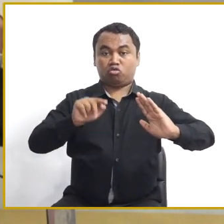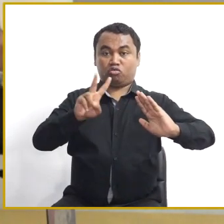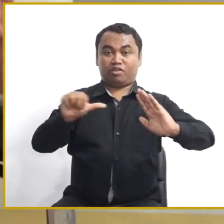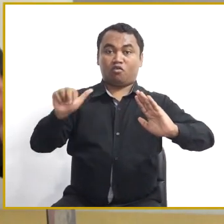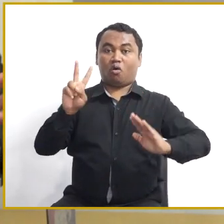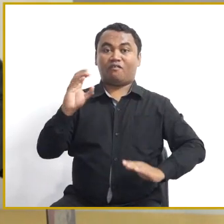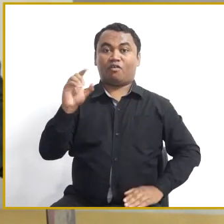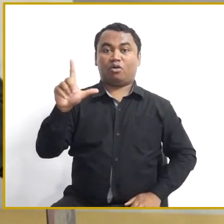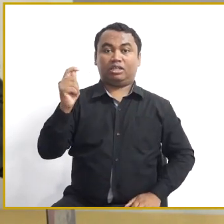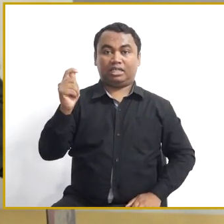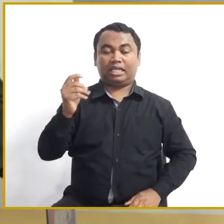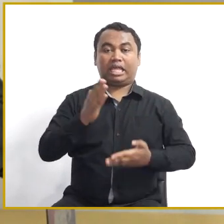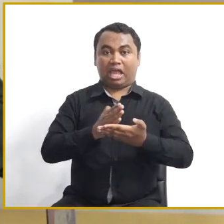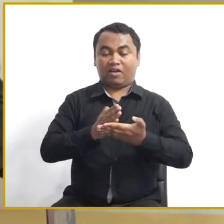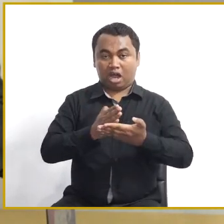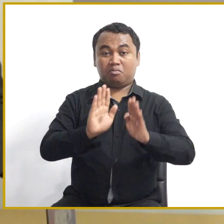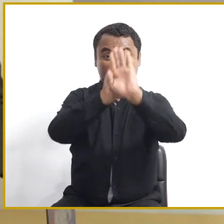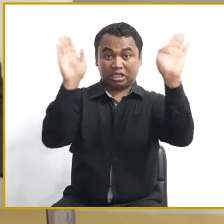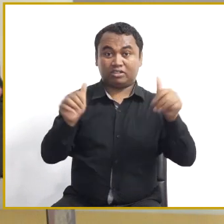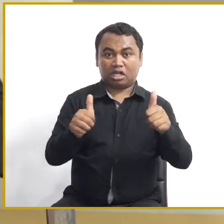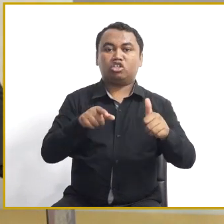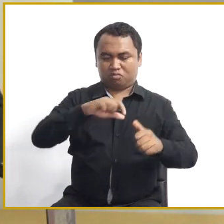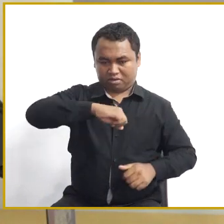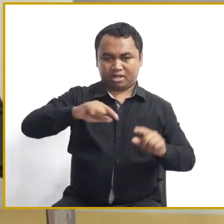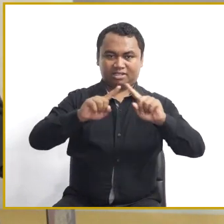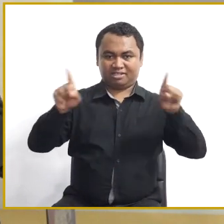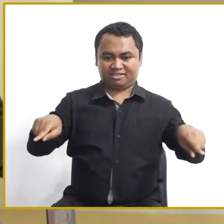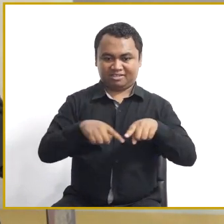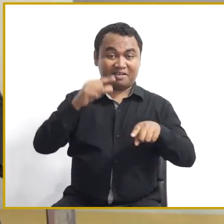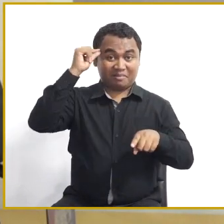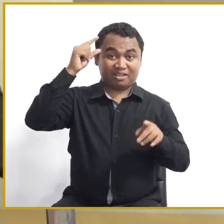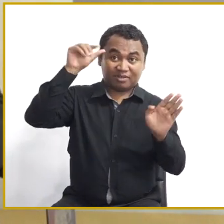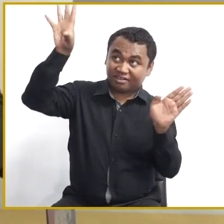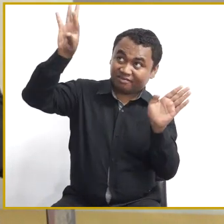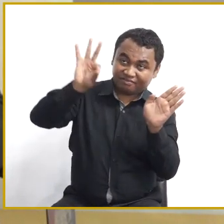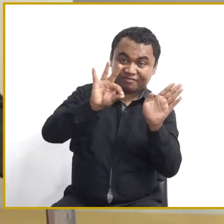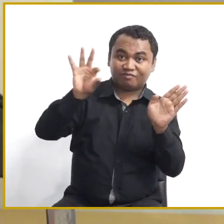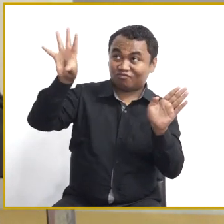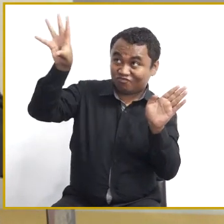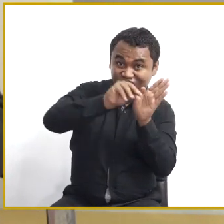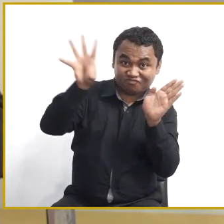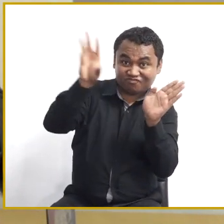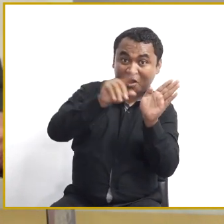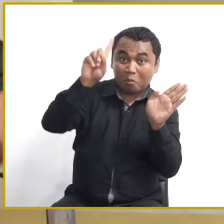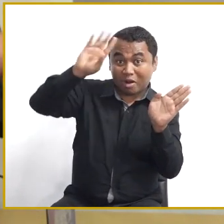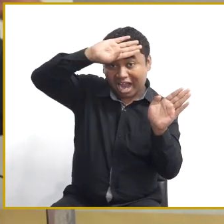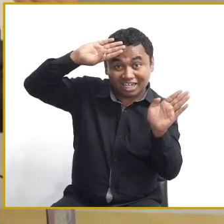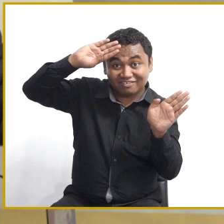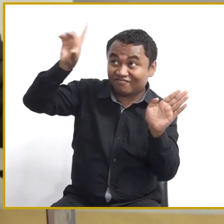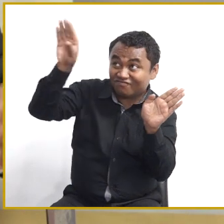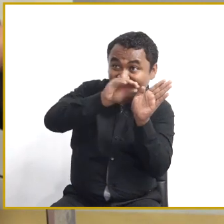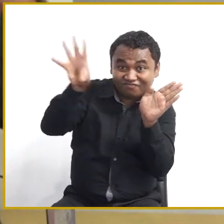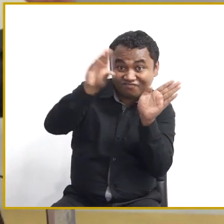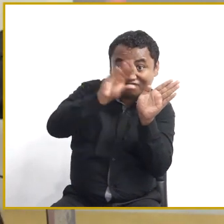Dia iny zany mandeha amin'ny solaire daholo. Mazava ho azy tsy maintsy misy ihany koa mety hoe politika apetraka mba hahafahantsika mampiasa